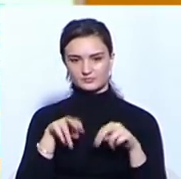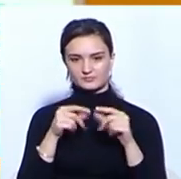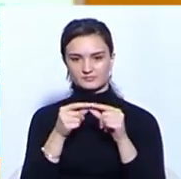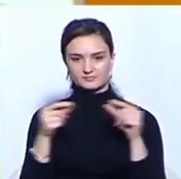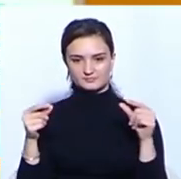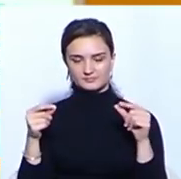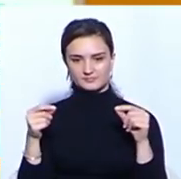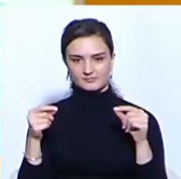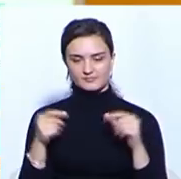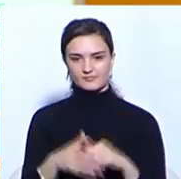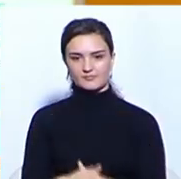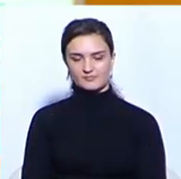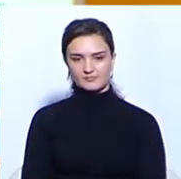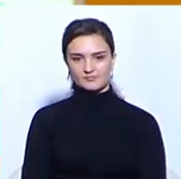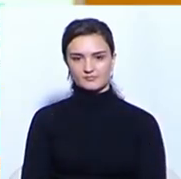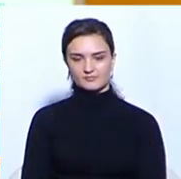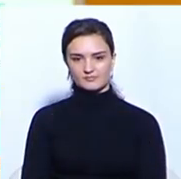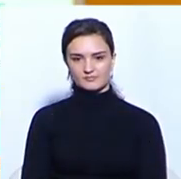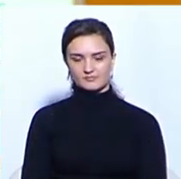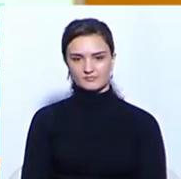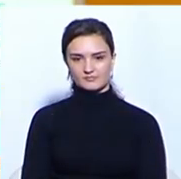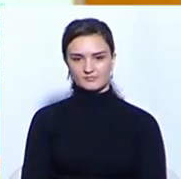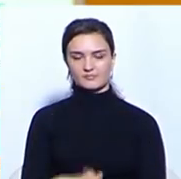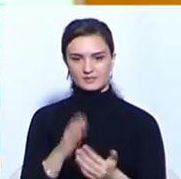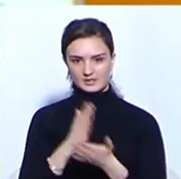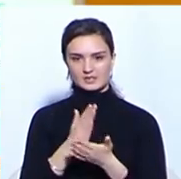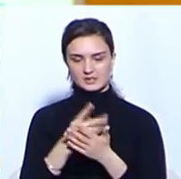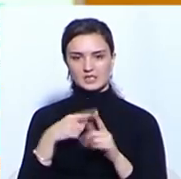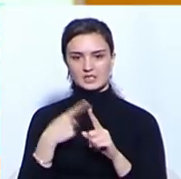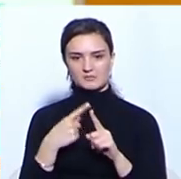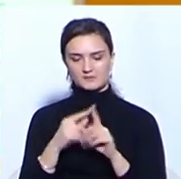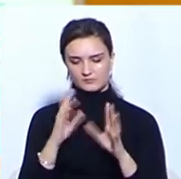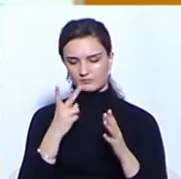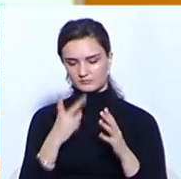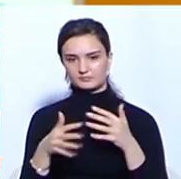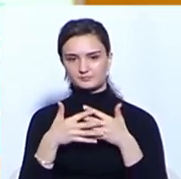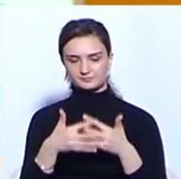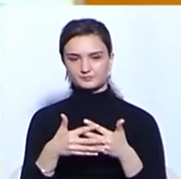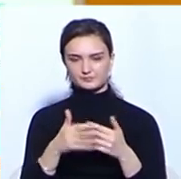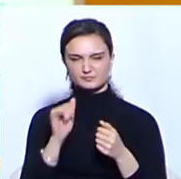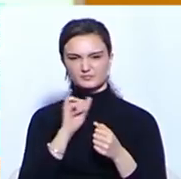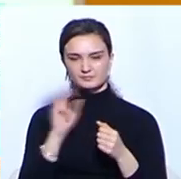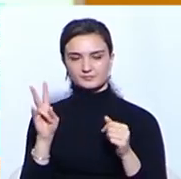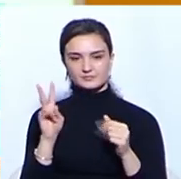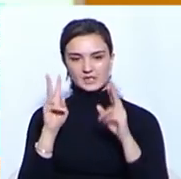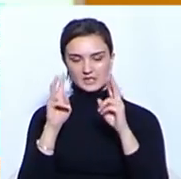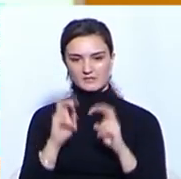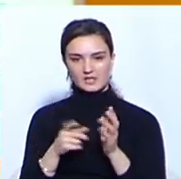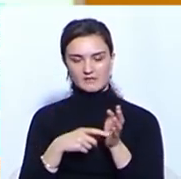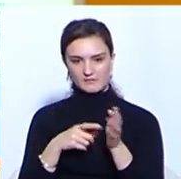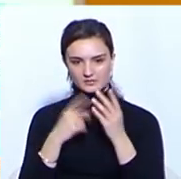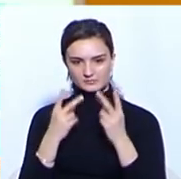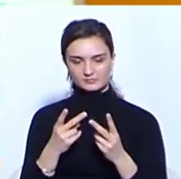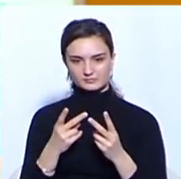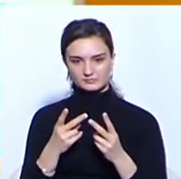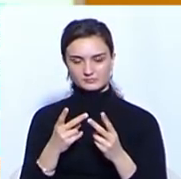სუპერმარკეტის დახლებიდანაც კი ქალბატონებისთვის, არის დადებითი? ან ლაბორატორიული კვლევით